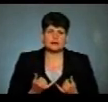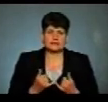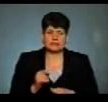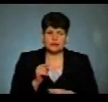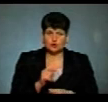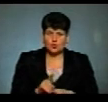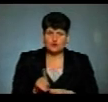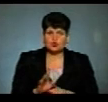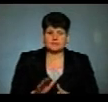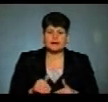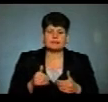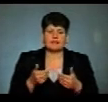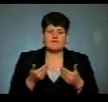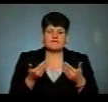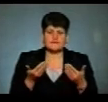того, щоб надавати